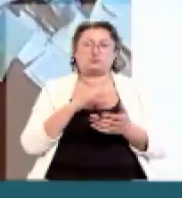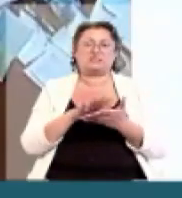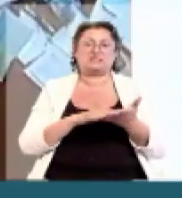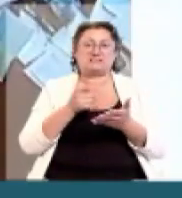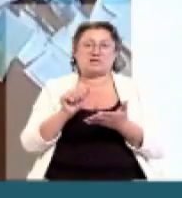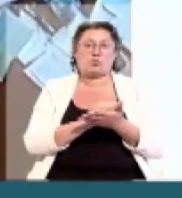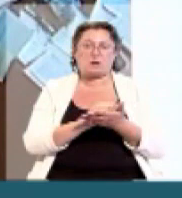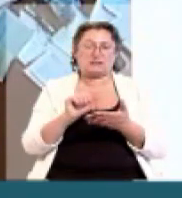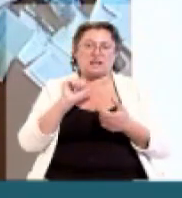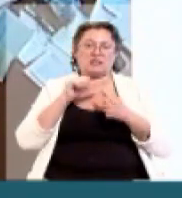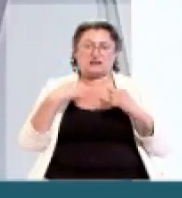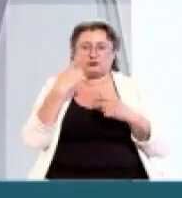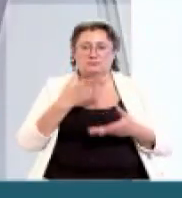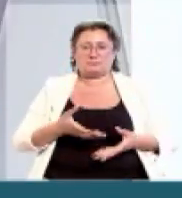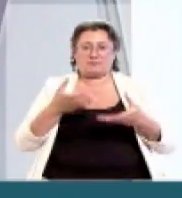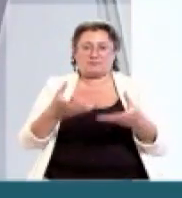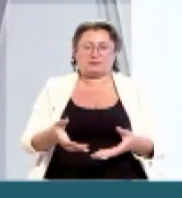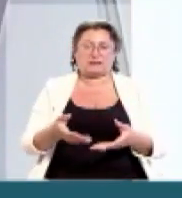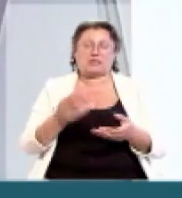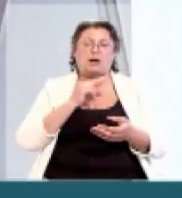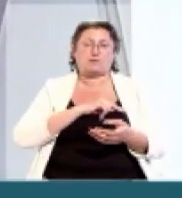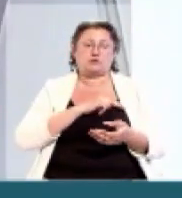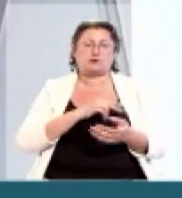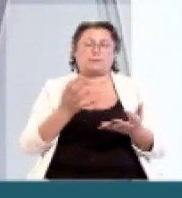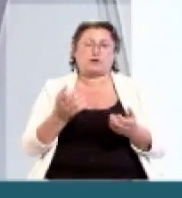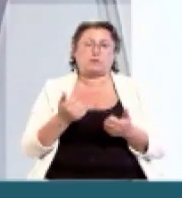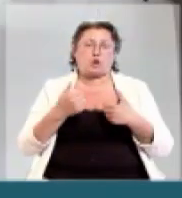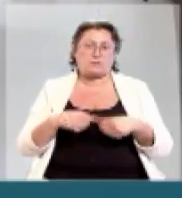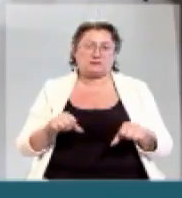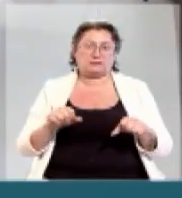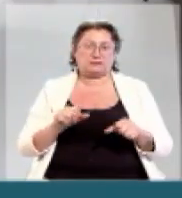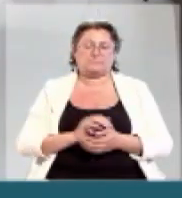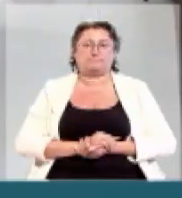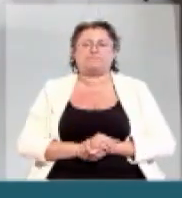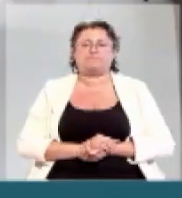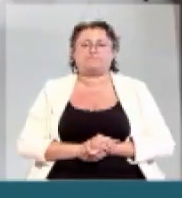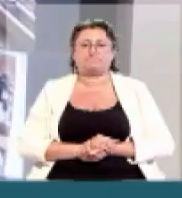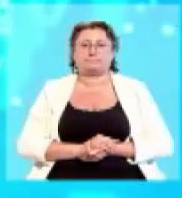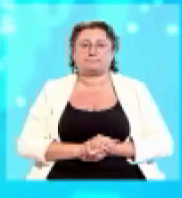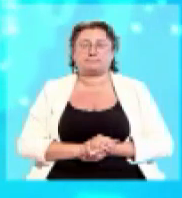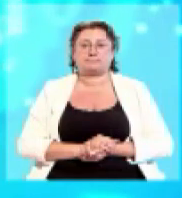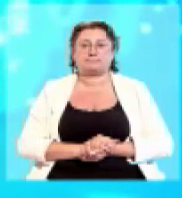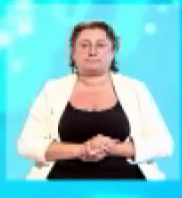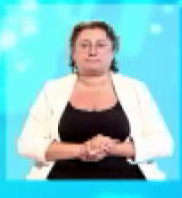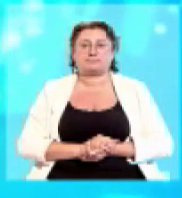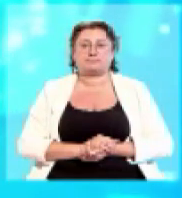подать документы в традиционном формате офлайн, работают приемные комиссии вузов.